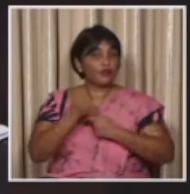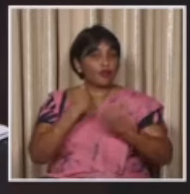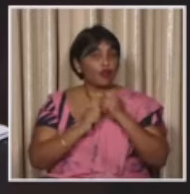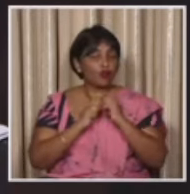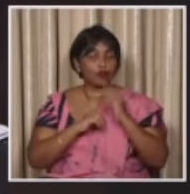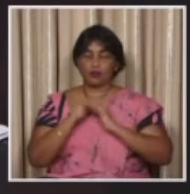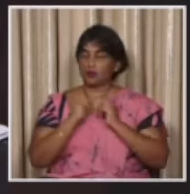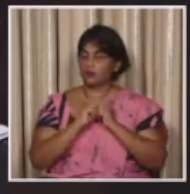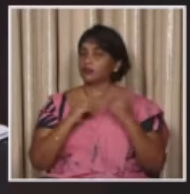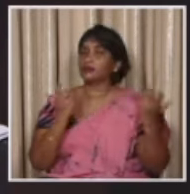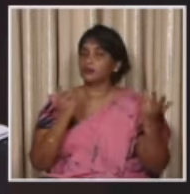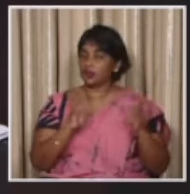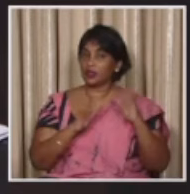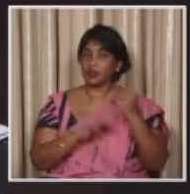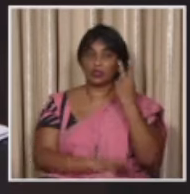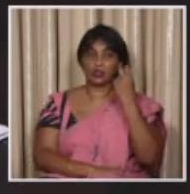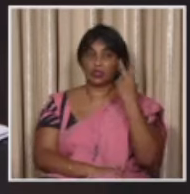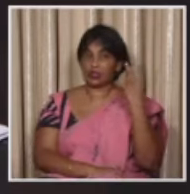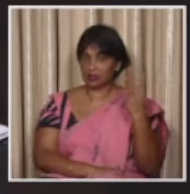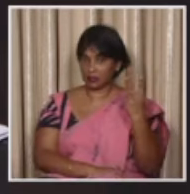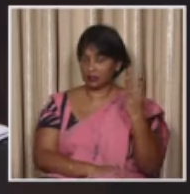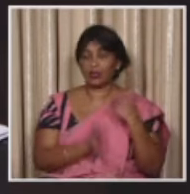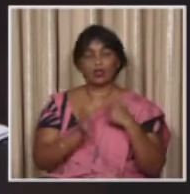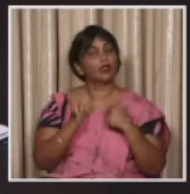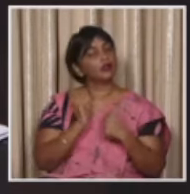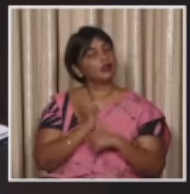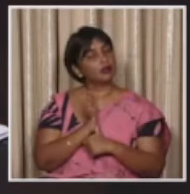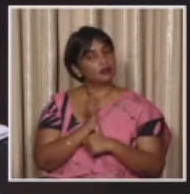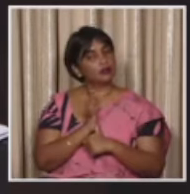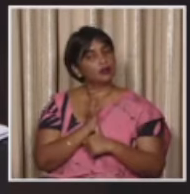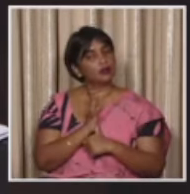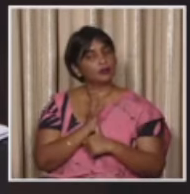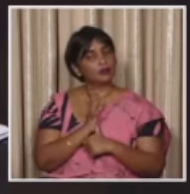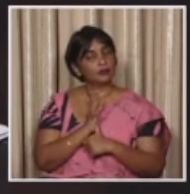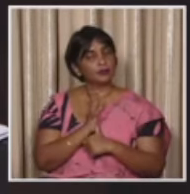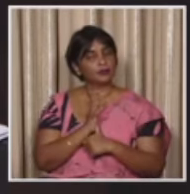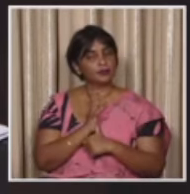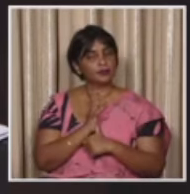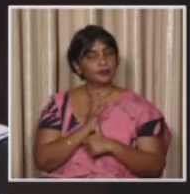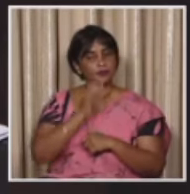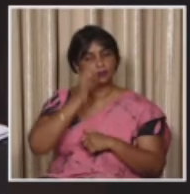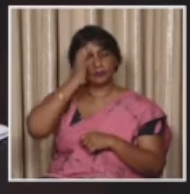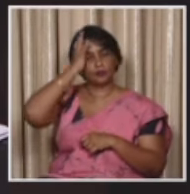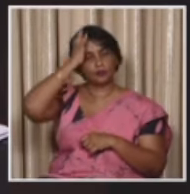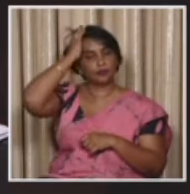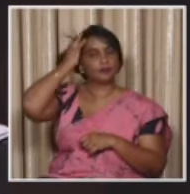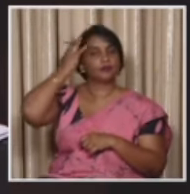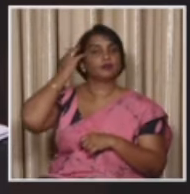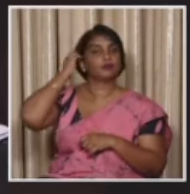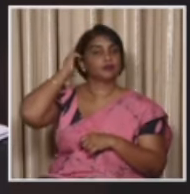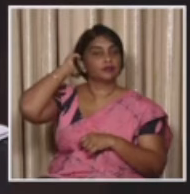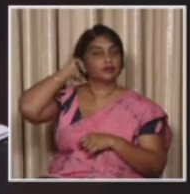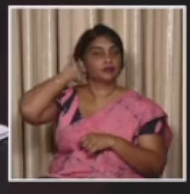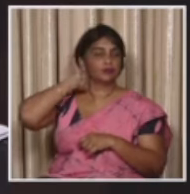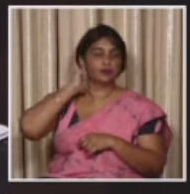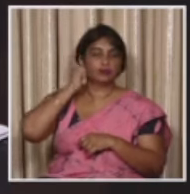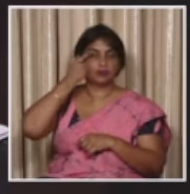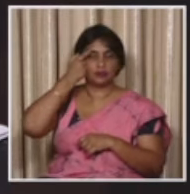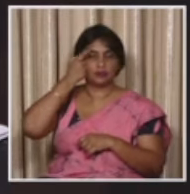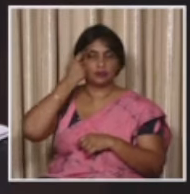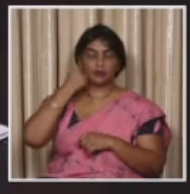නැහැ. හැබැයි 2002 පනත බැලුවා නම් ඒක බොහොම පැහැදිලි. ඉතින් මටම හිතාගන්නට